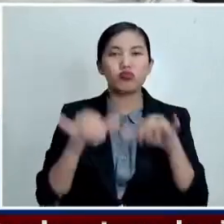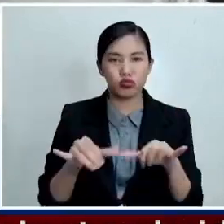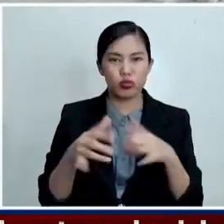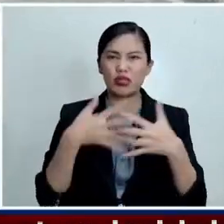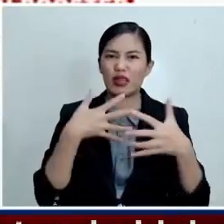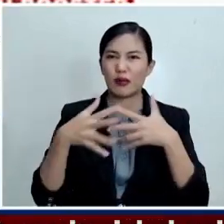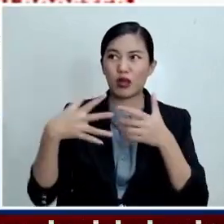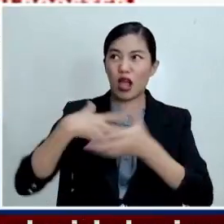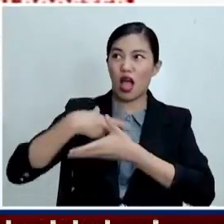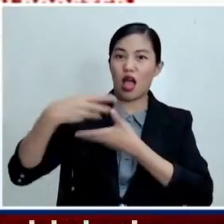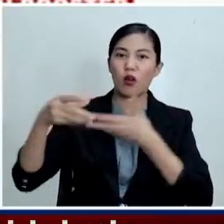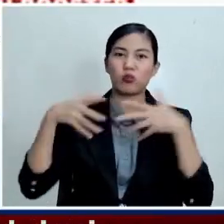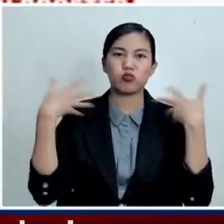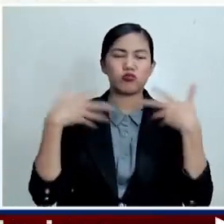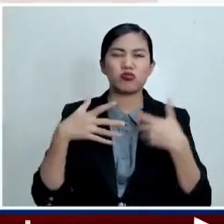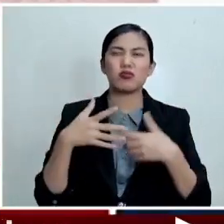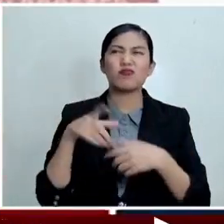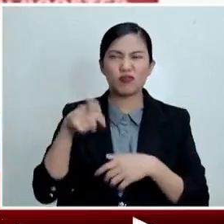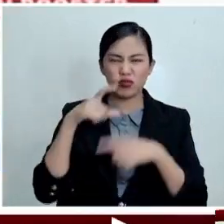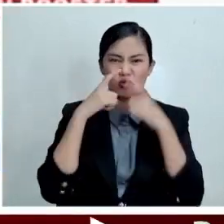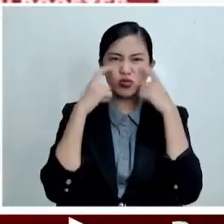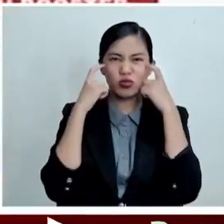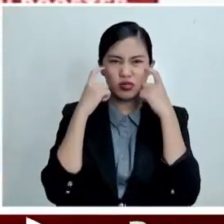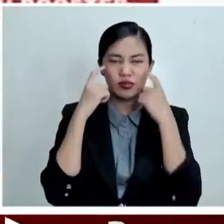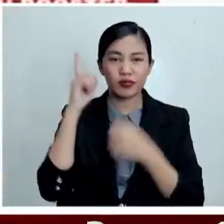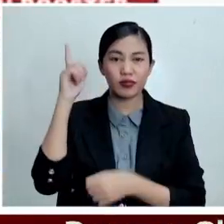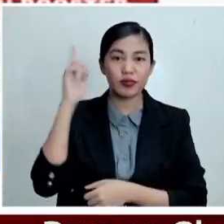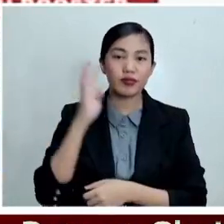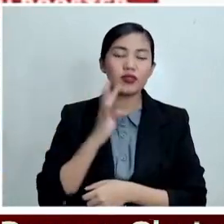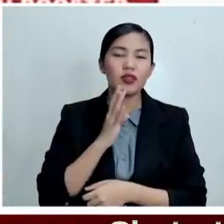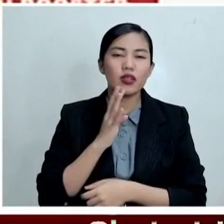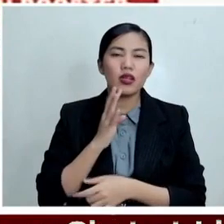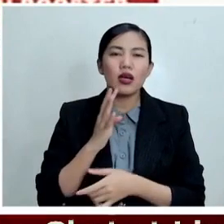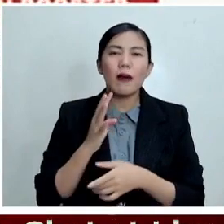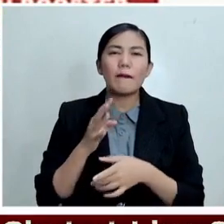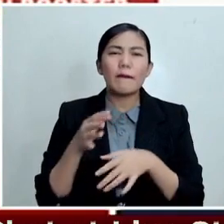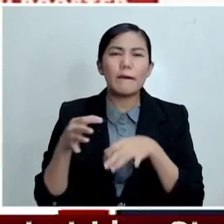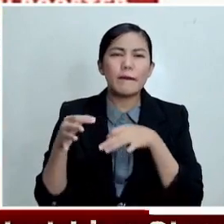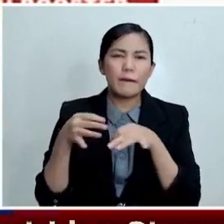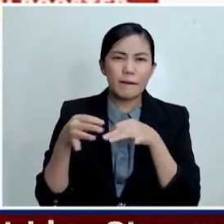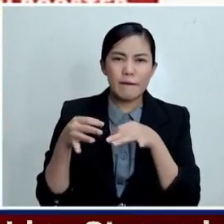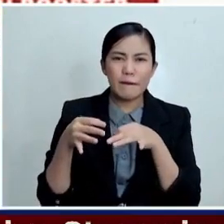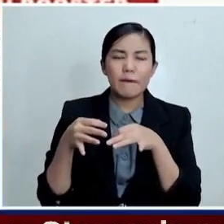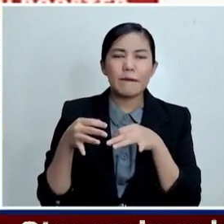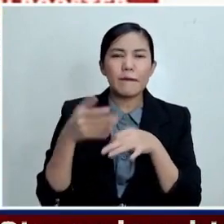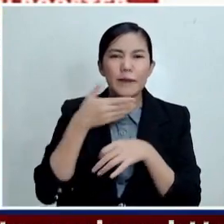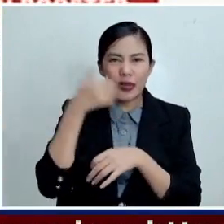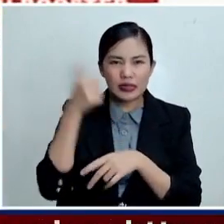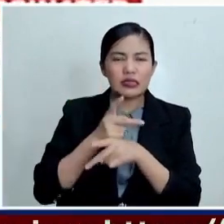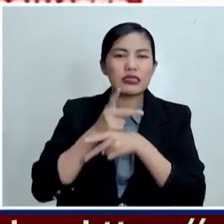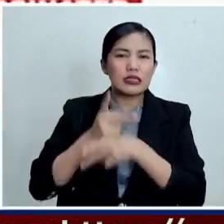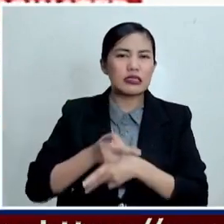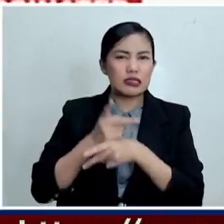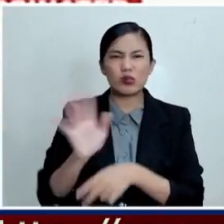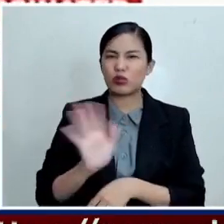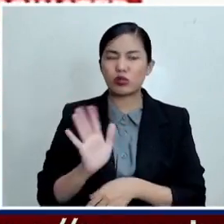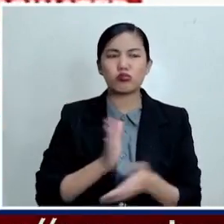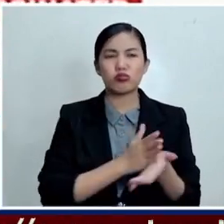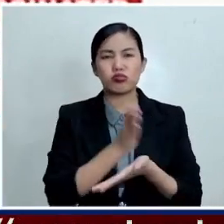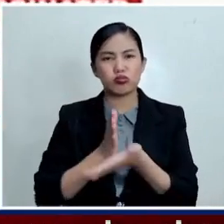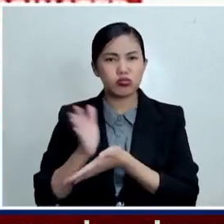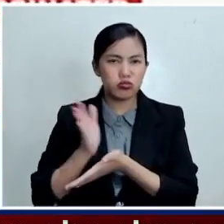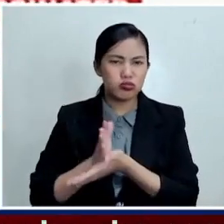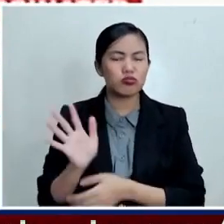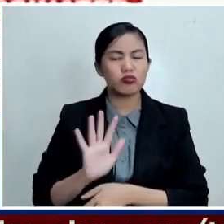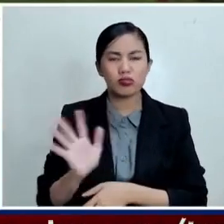tayo ho talaga, mag-ingat na po talaga. Sobrang ingat dapat at hindi pwede magpabaya, hindi pwede magkumpiyansa. Mag-ingat po tayo